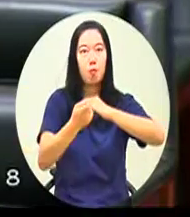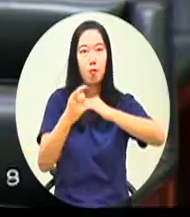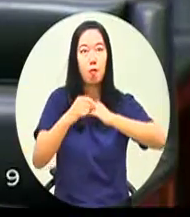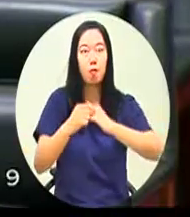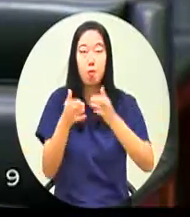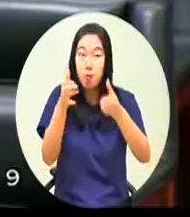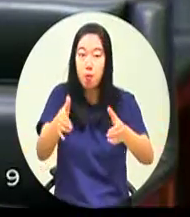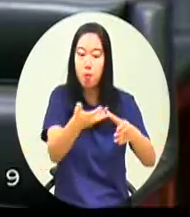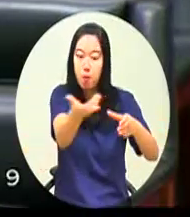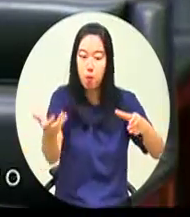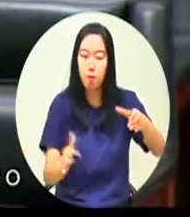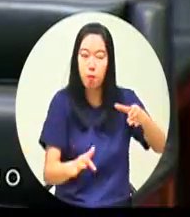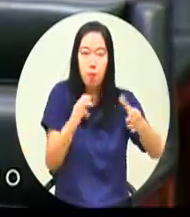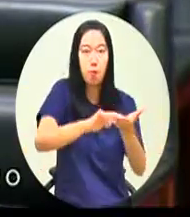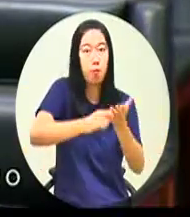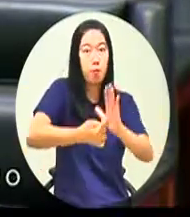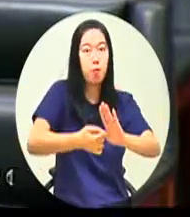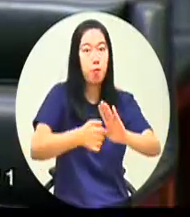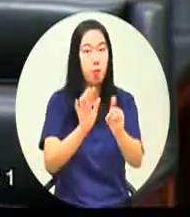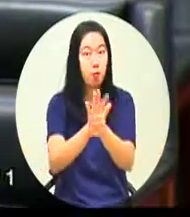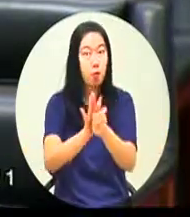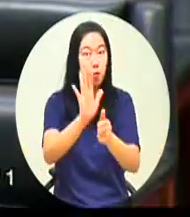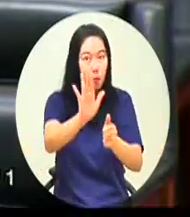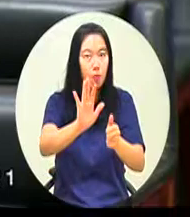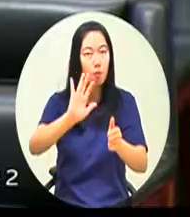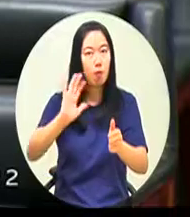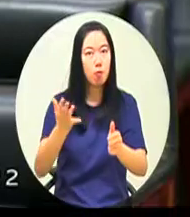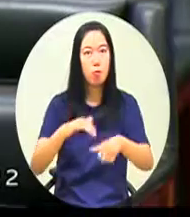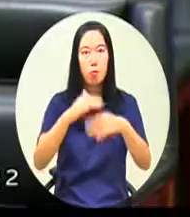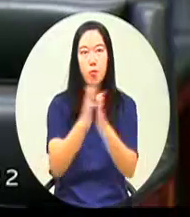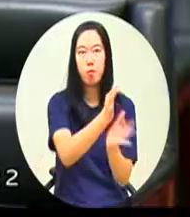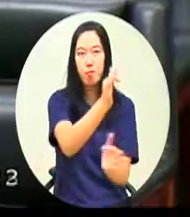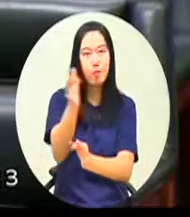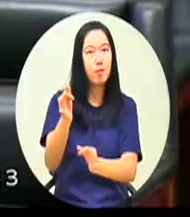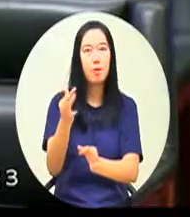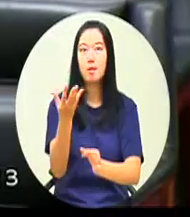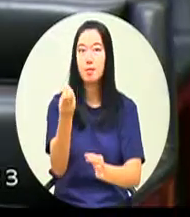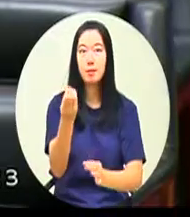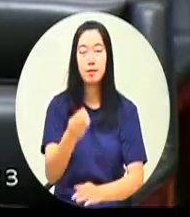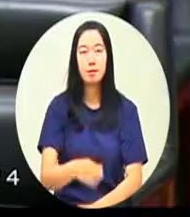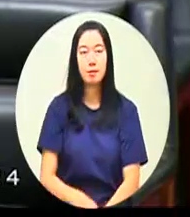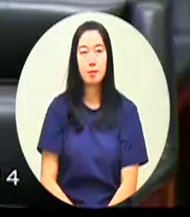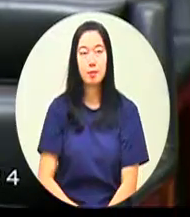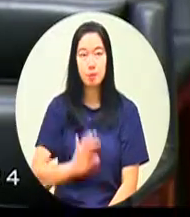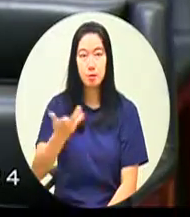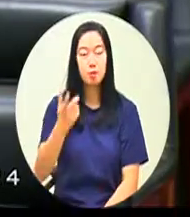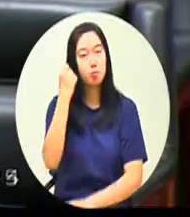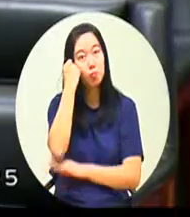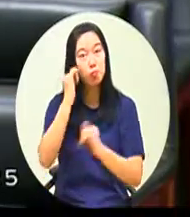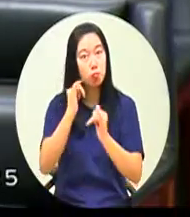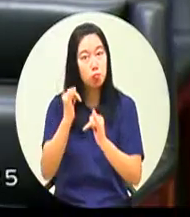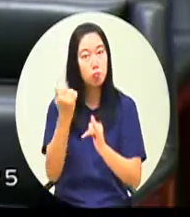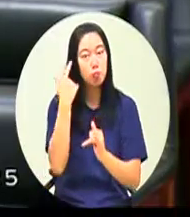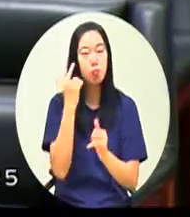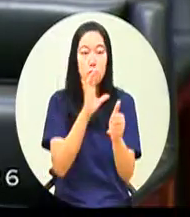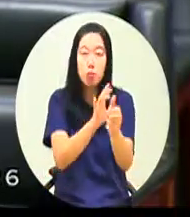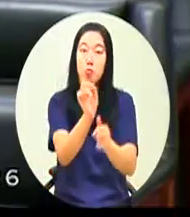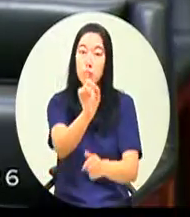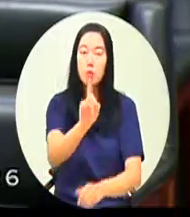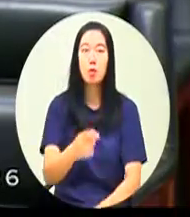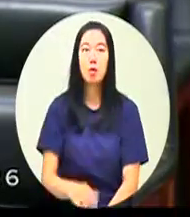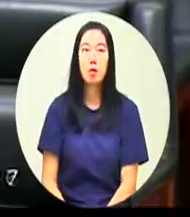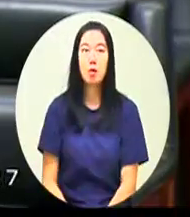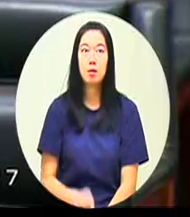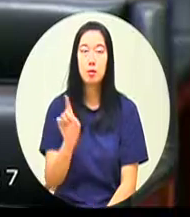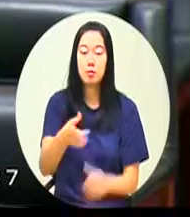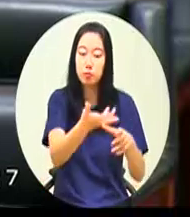有发挥个效果，毋过嘛是也无完全。所以我进大家里面咧要求个，就是讲咱个里住